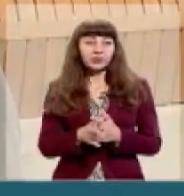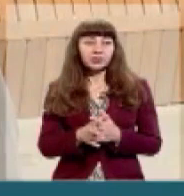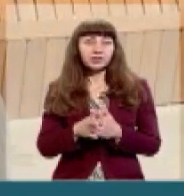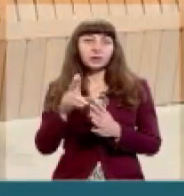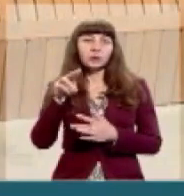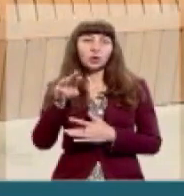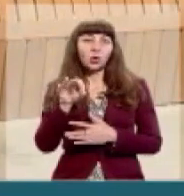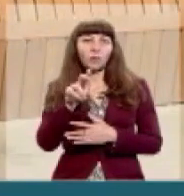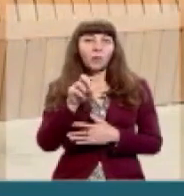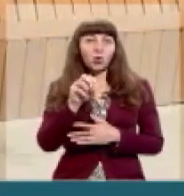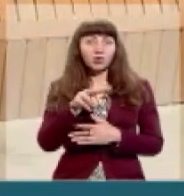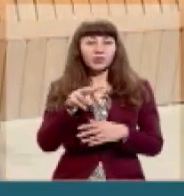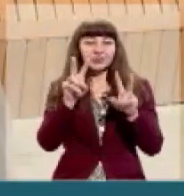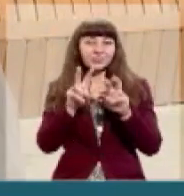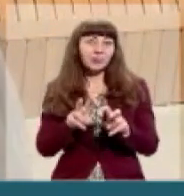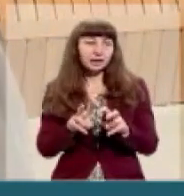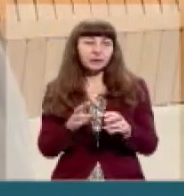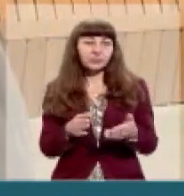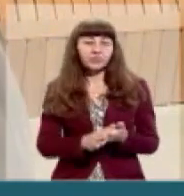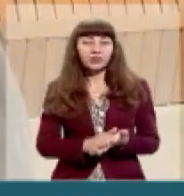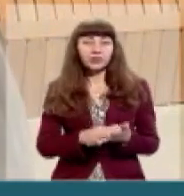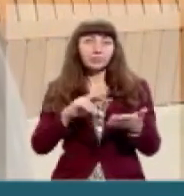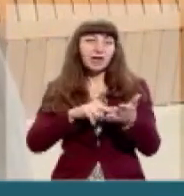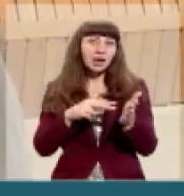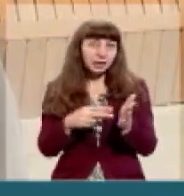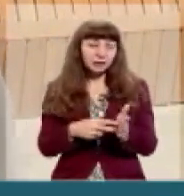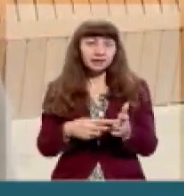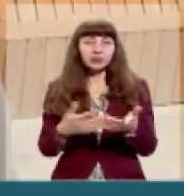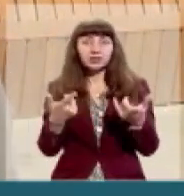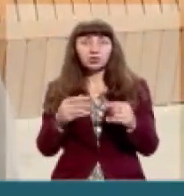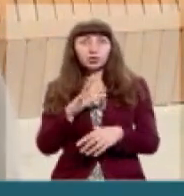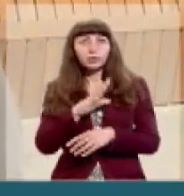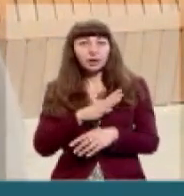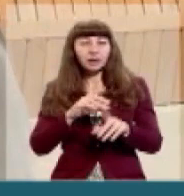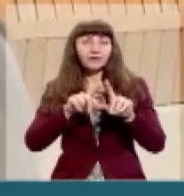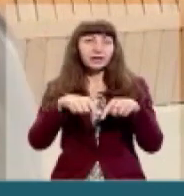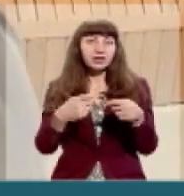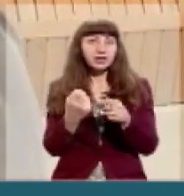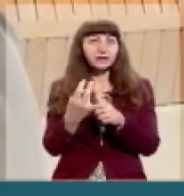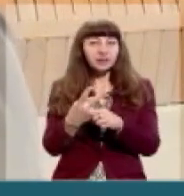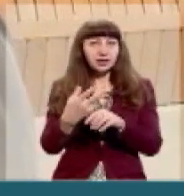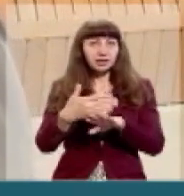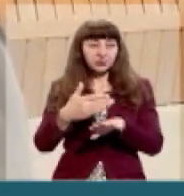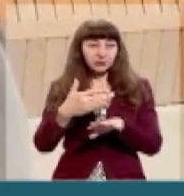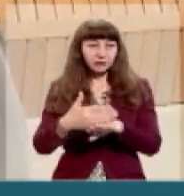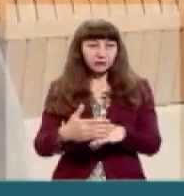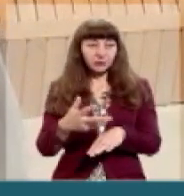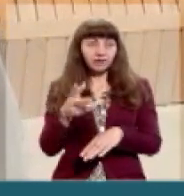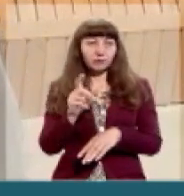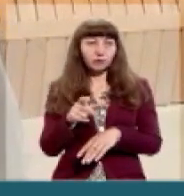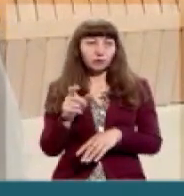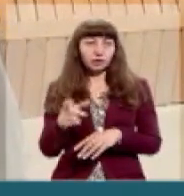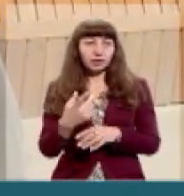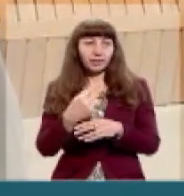өзінде 12 несие бөлінді. Тағы бір қатар азаматтар құжат дайындау кезеңінде. Бұл бағдарлама жастардың ауыл шаруашылығы өнімдерін өндіруде